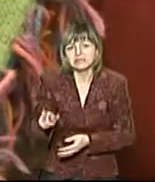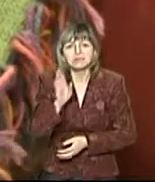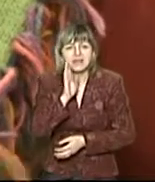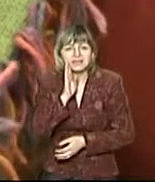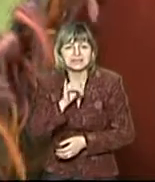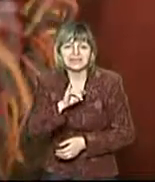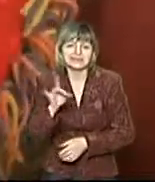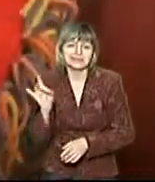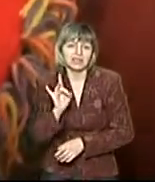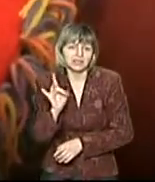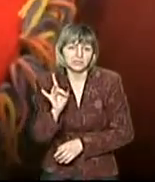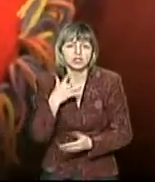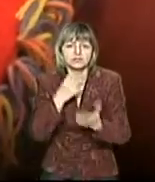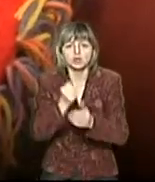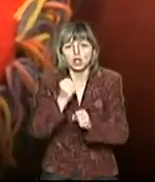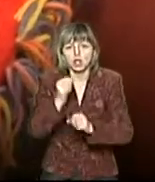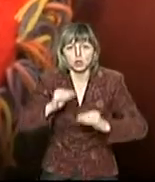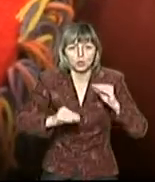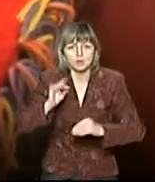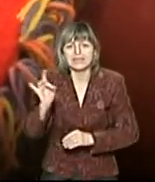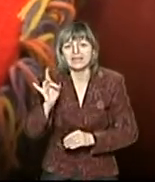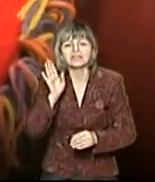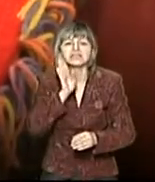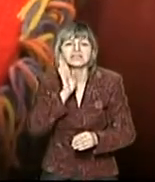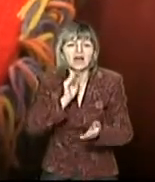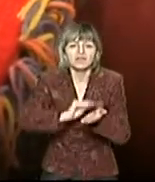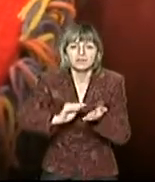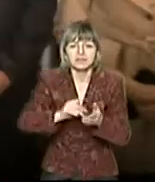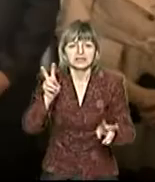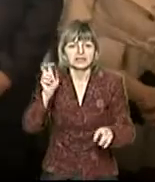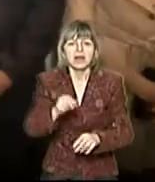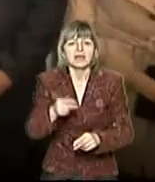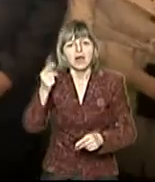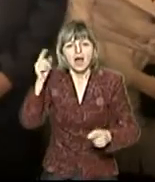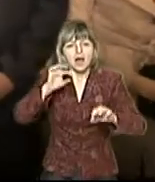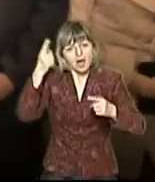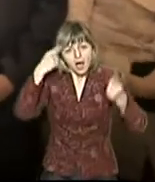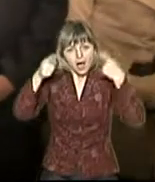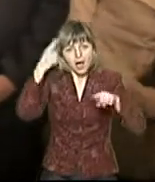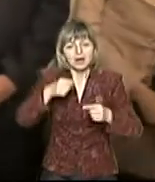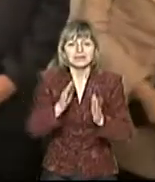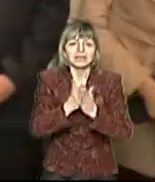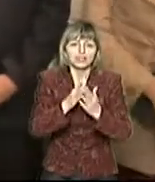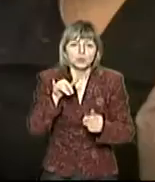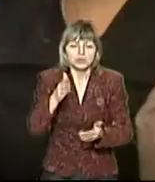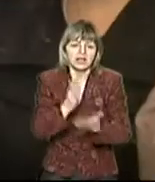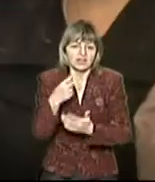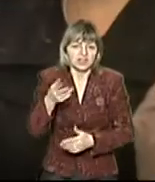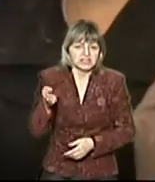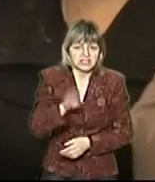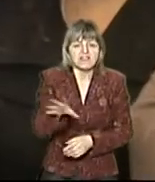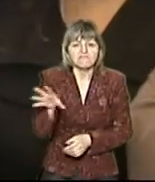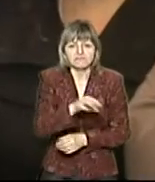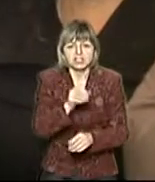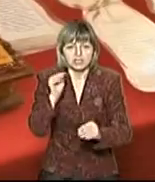Медведєва. Свої роботи рівненська авторка називає арт-книгами. Їх у неї в колекції понад два десятки. Майже